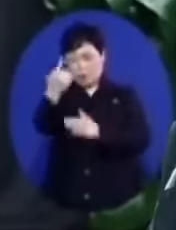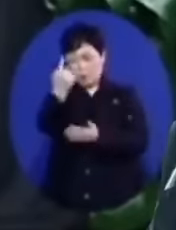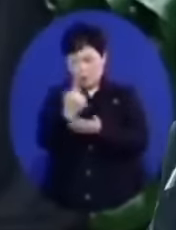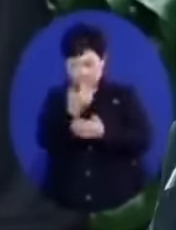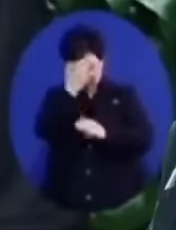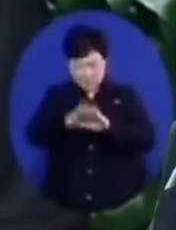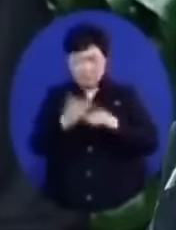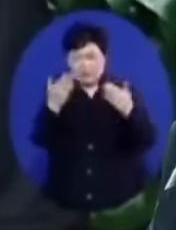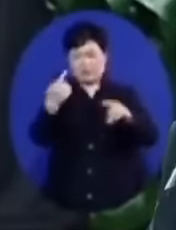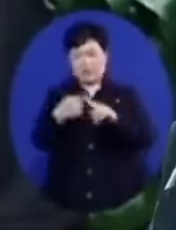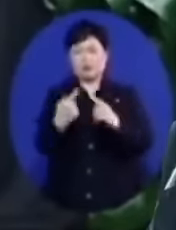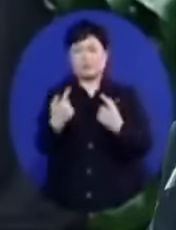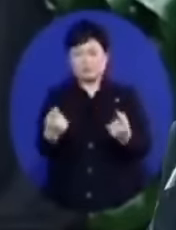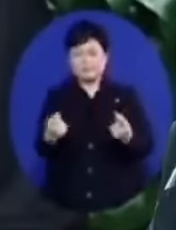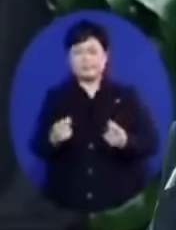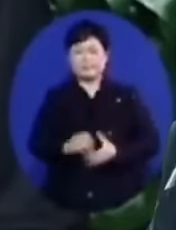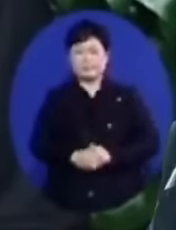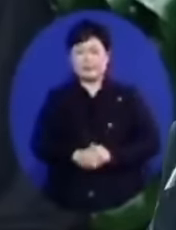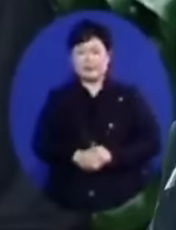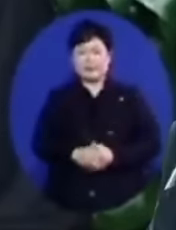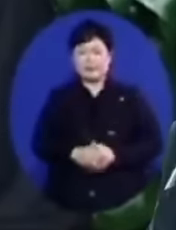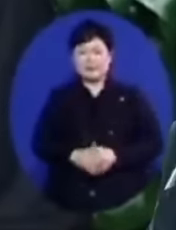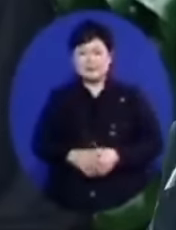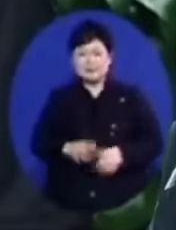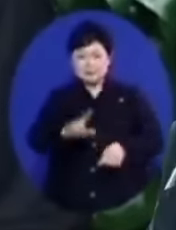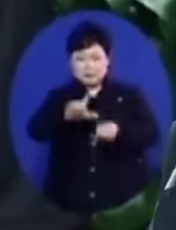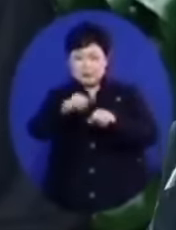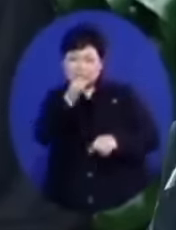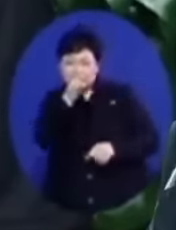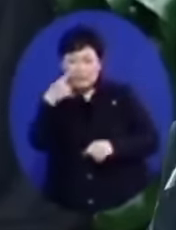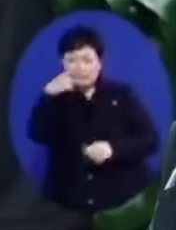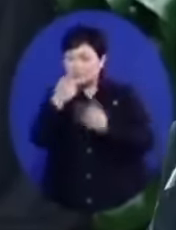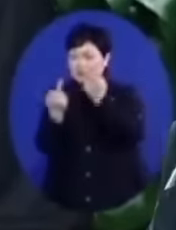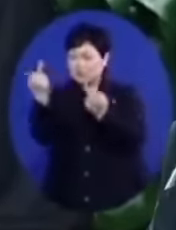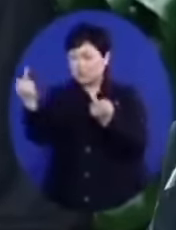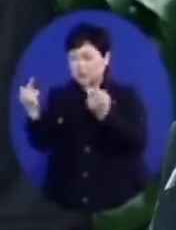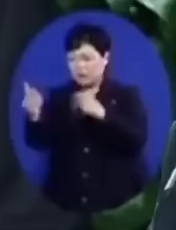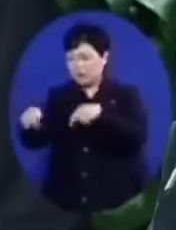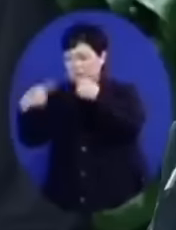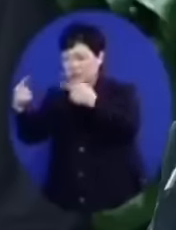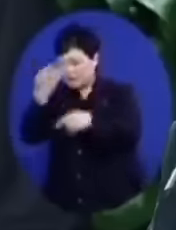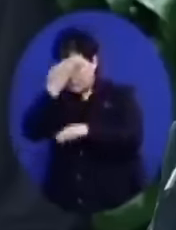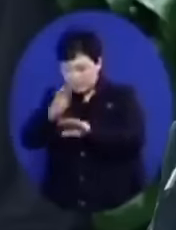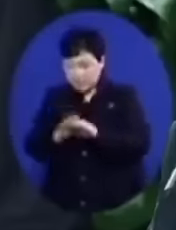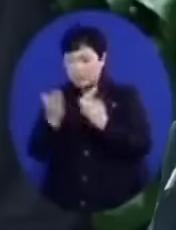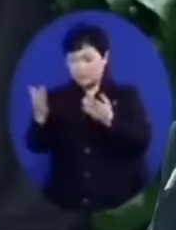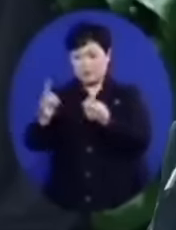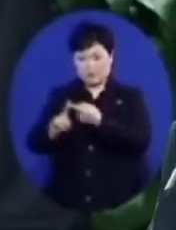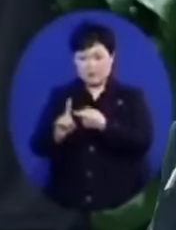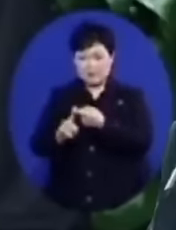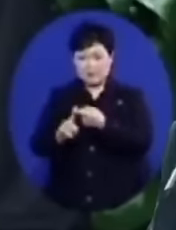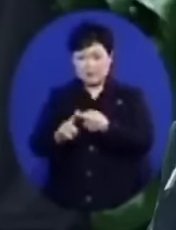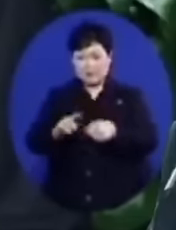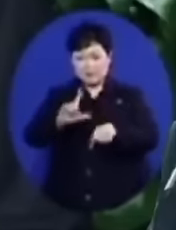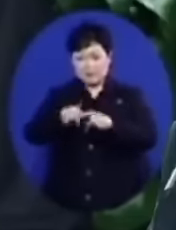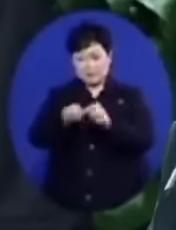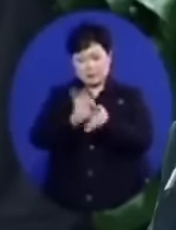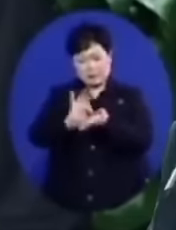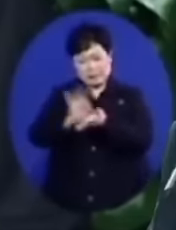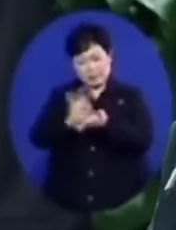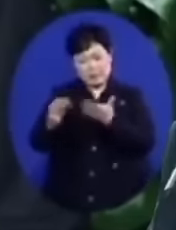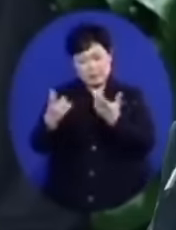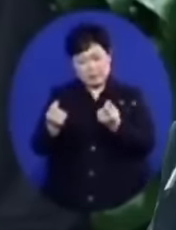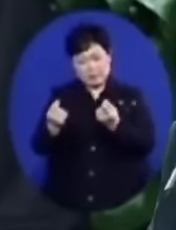예배드리는 시간입니다. 시간이 있을 때 기도문에 가서 예배드리는 건 시간 낭비같이 보이지만